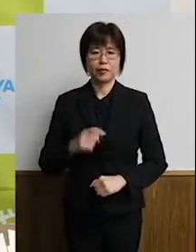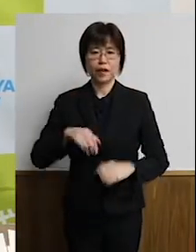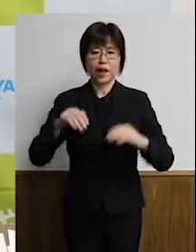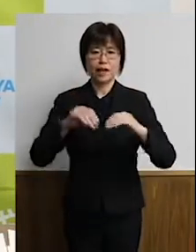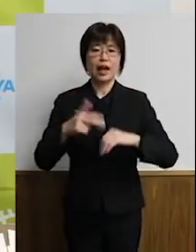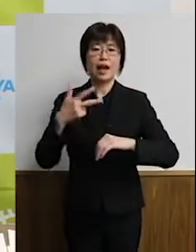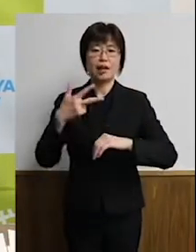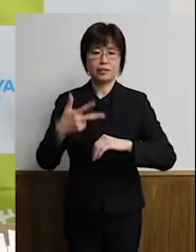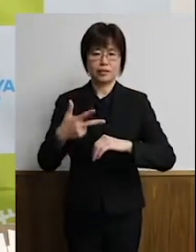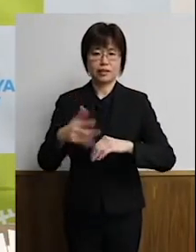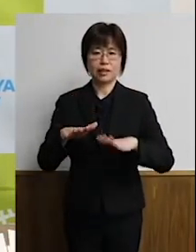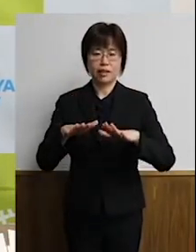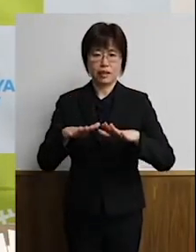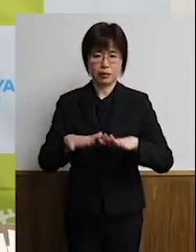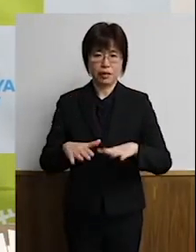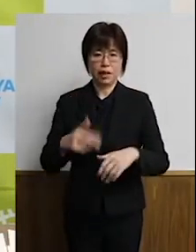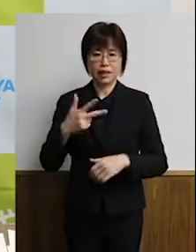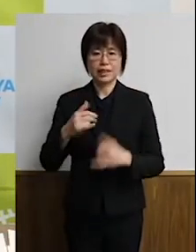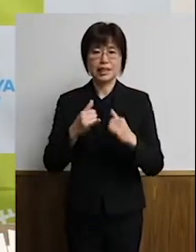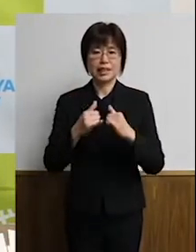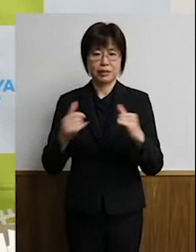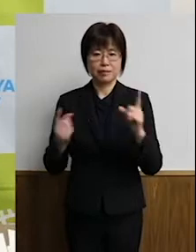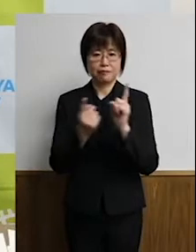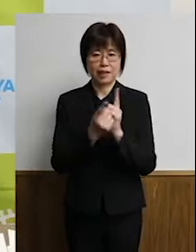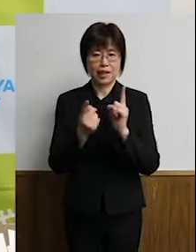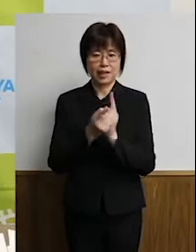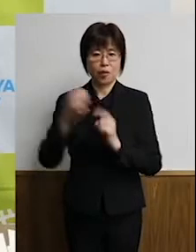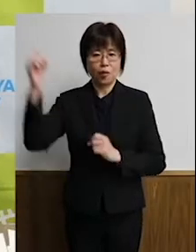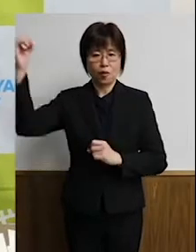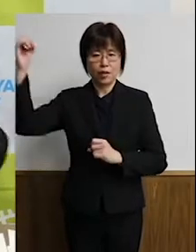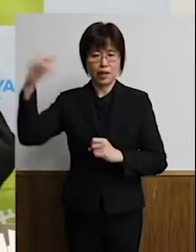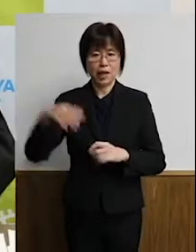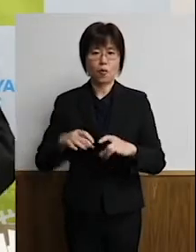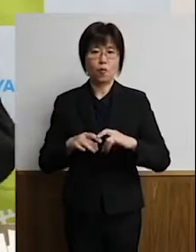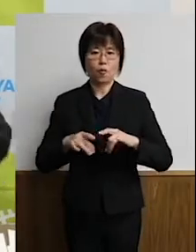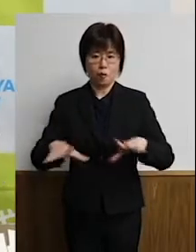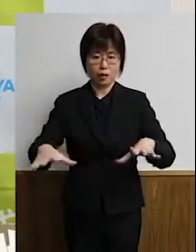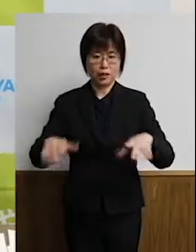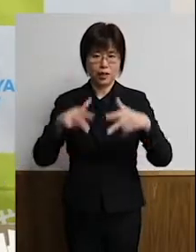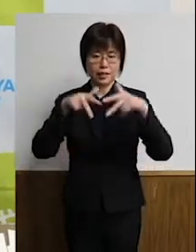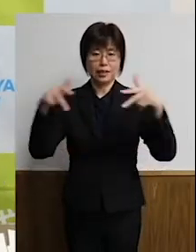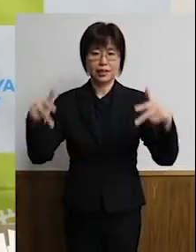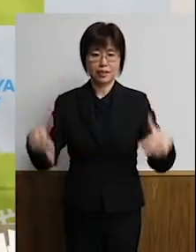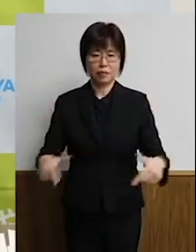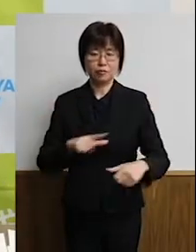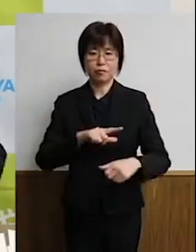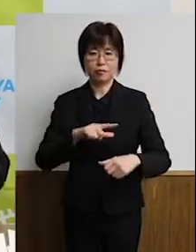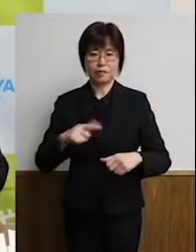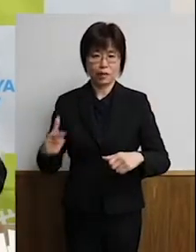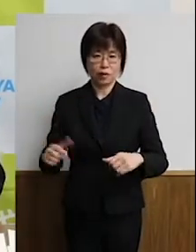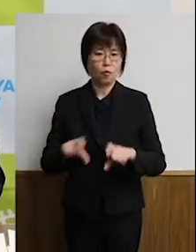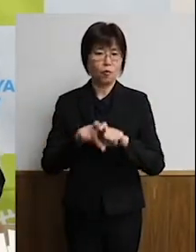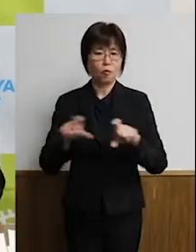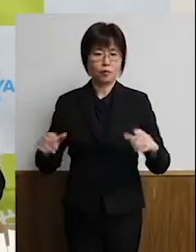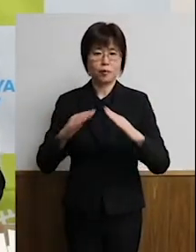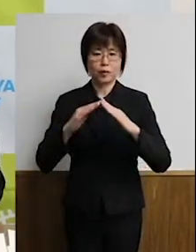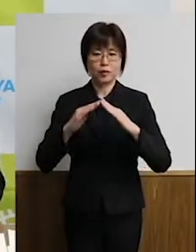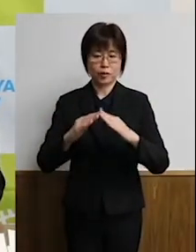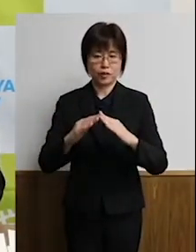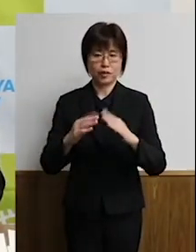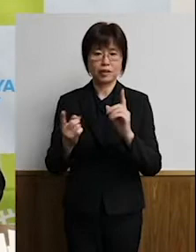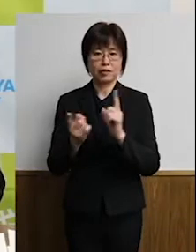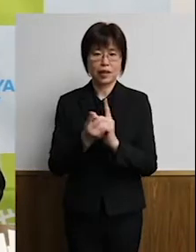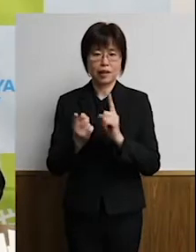谷市では現在、市民向けに太陽光発電システムやエネファームなど一般住宅